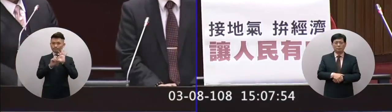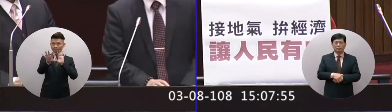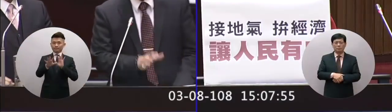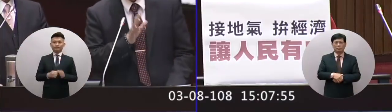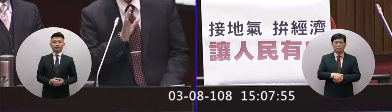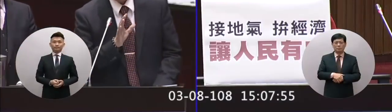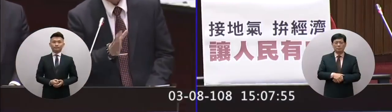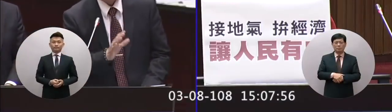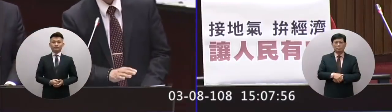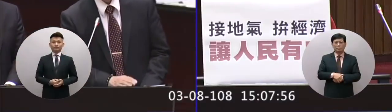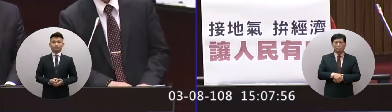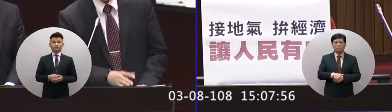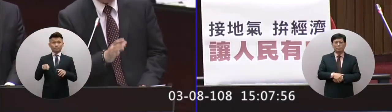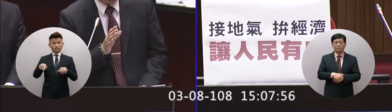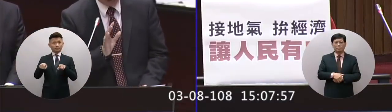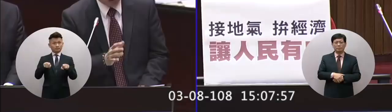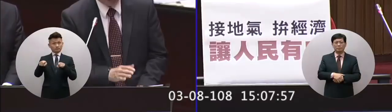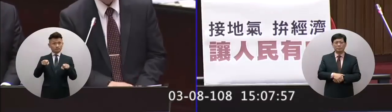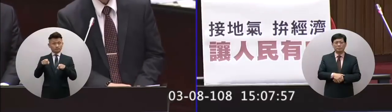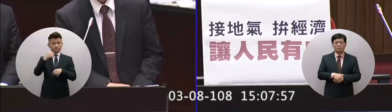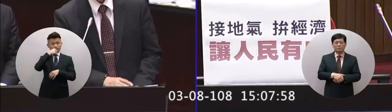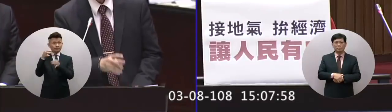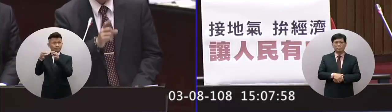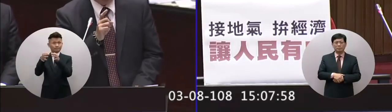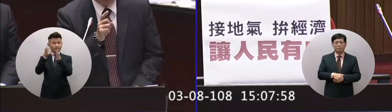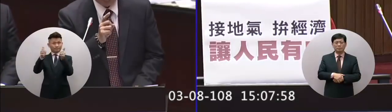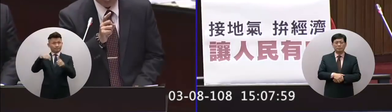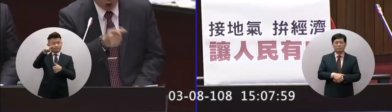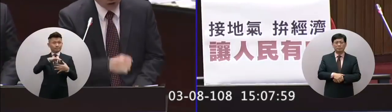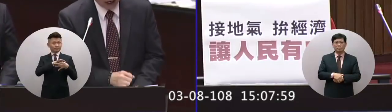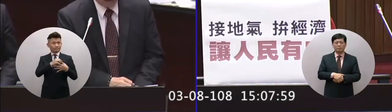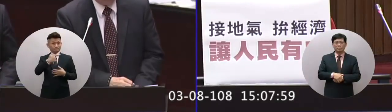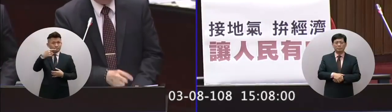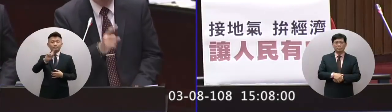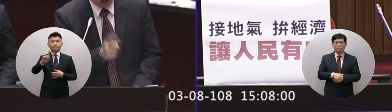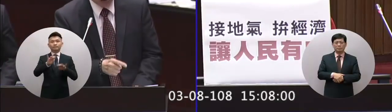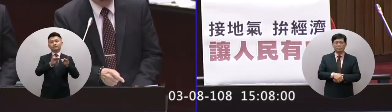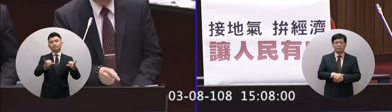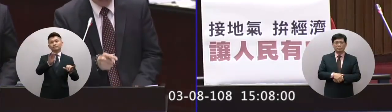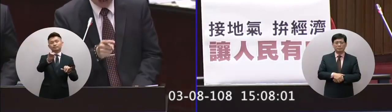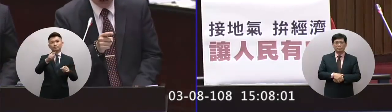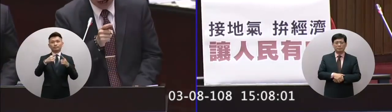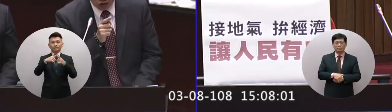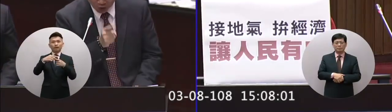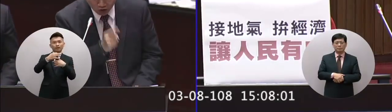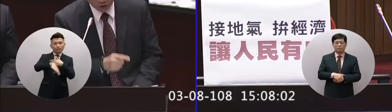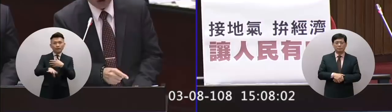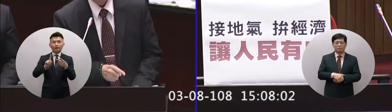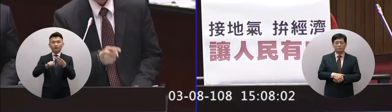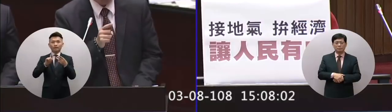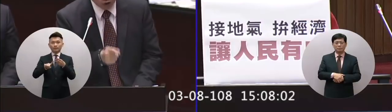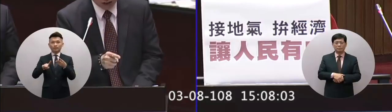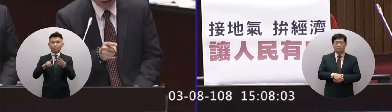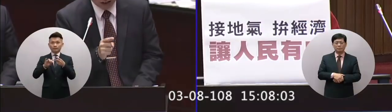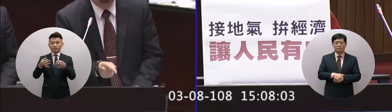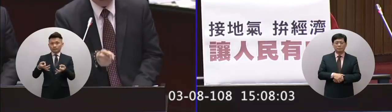一下，你这个方案上条台商咧关心的，就是土地、人才，啊，过来融资